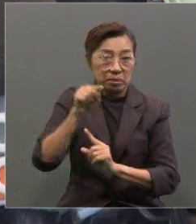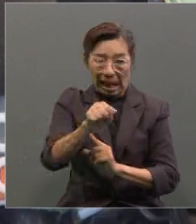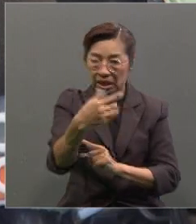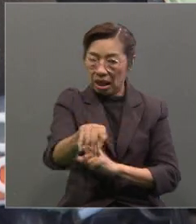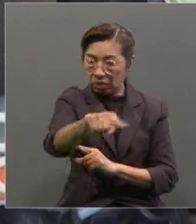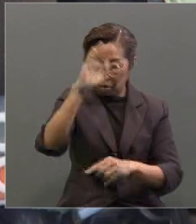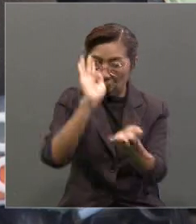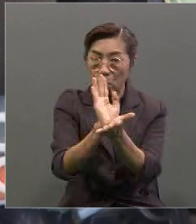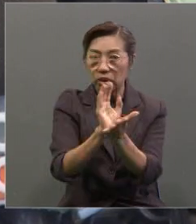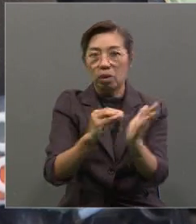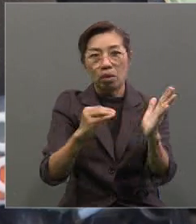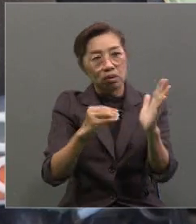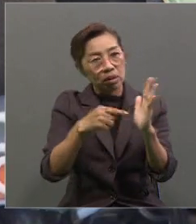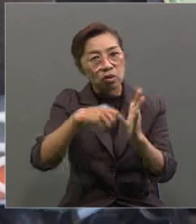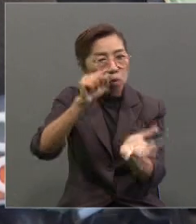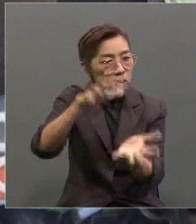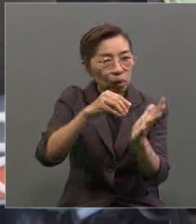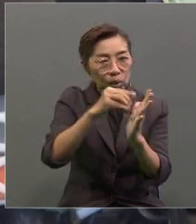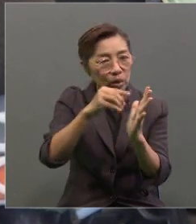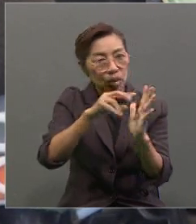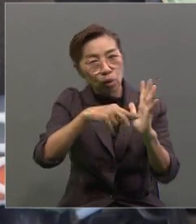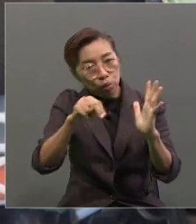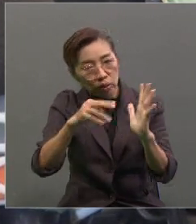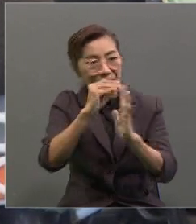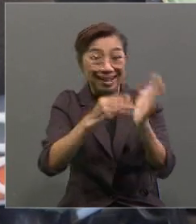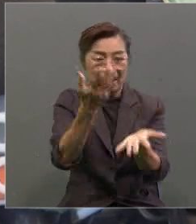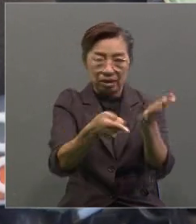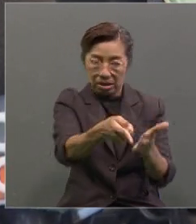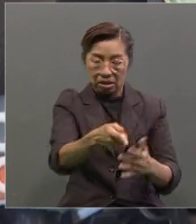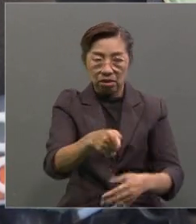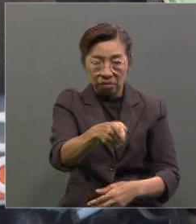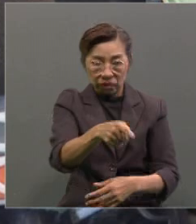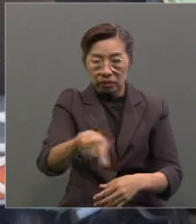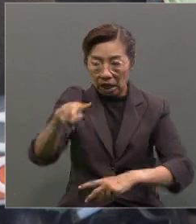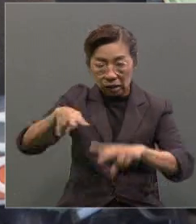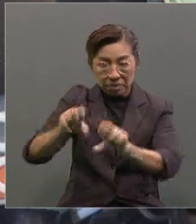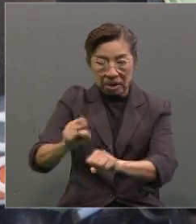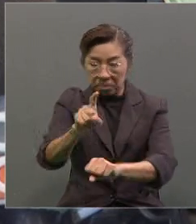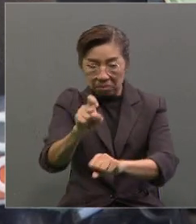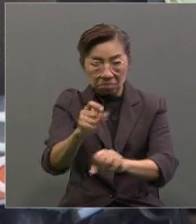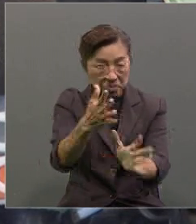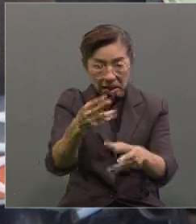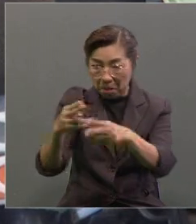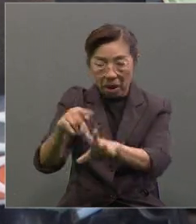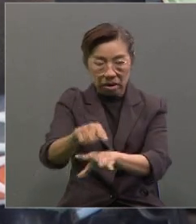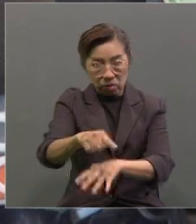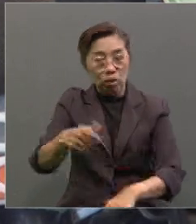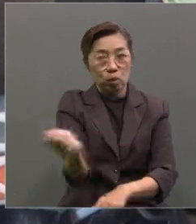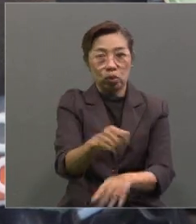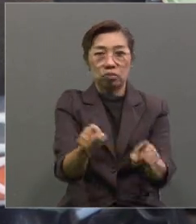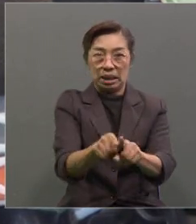ตุพี่จะมีมาตรการลงโทษผู้การจังหวัดเลยนั้นถ้าคอนโทรลอาชญากรรมพว